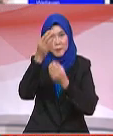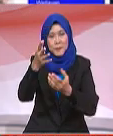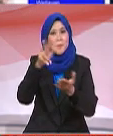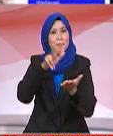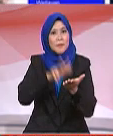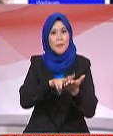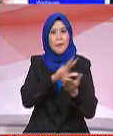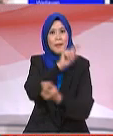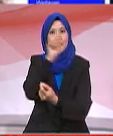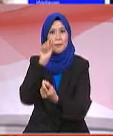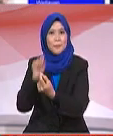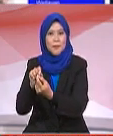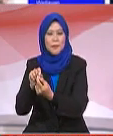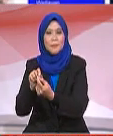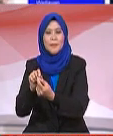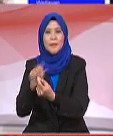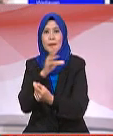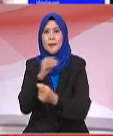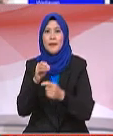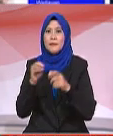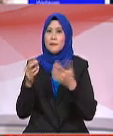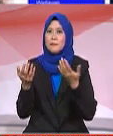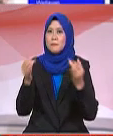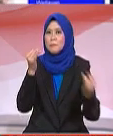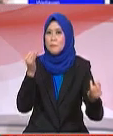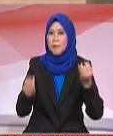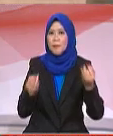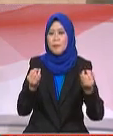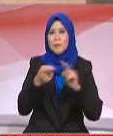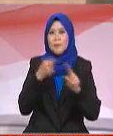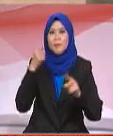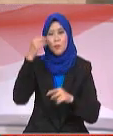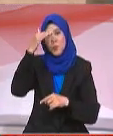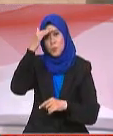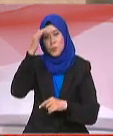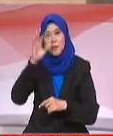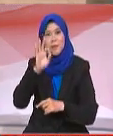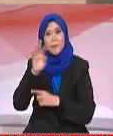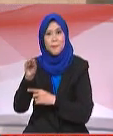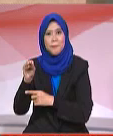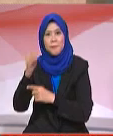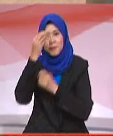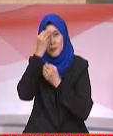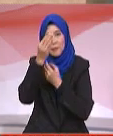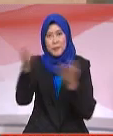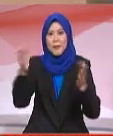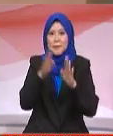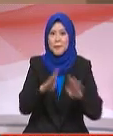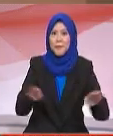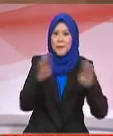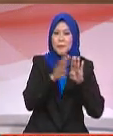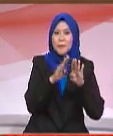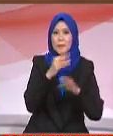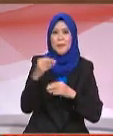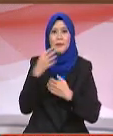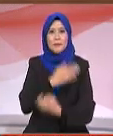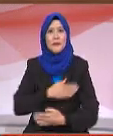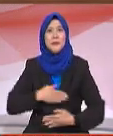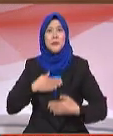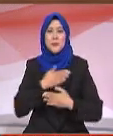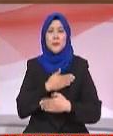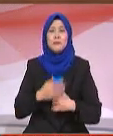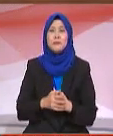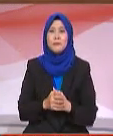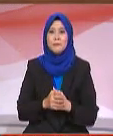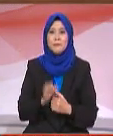sahih dan tepat. Seterusnya, keseimbangan dalam radio Johor FM dalam penyampaian berita semasa dan juga hiburan. Dan saya suka